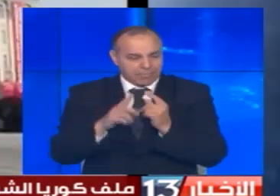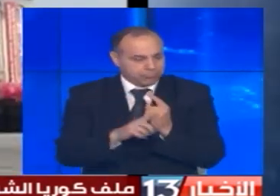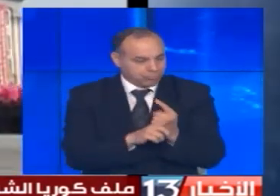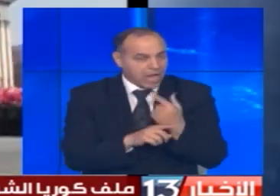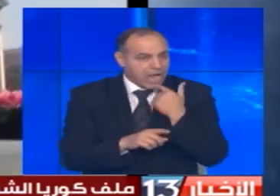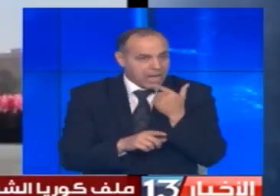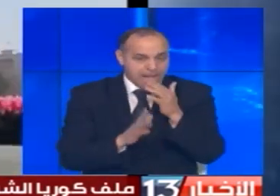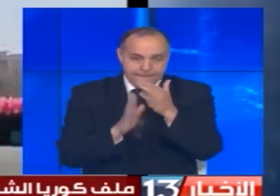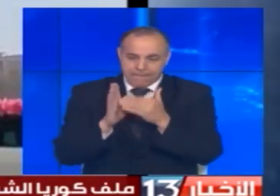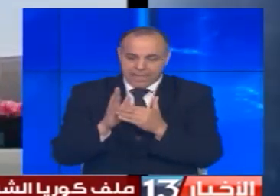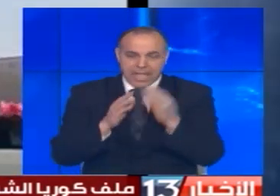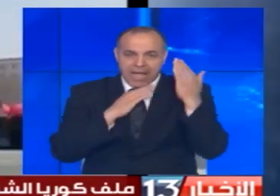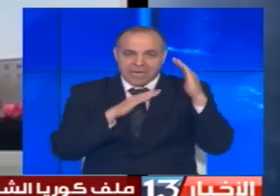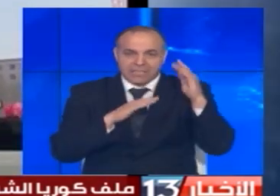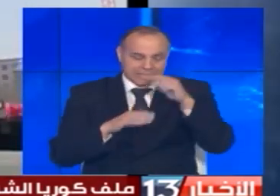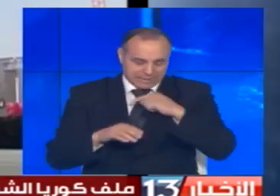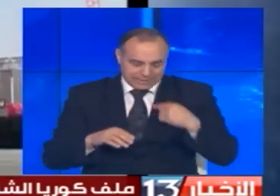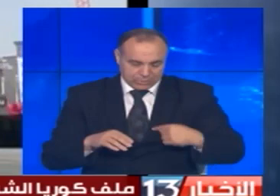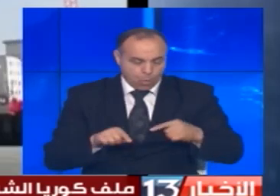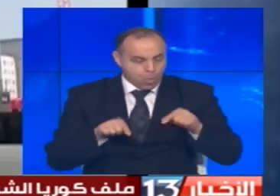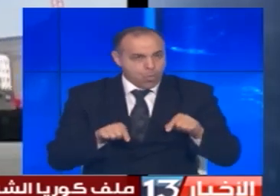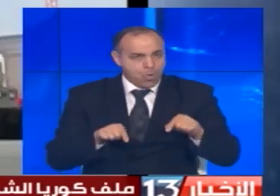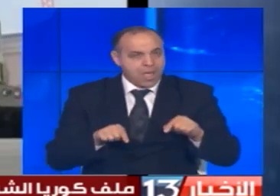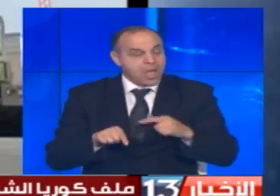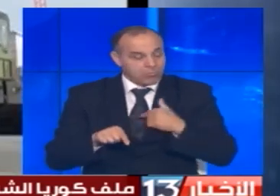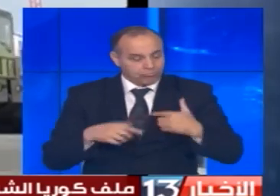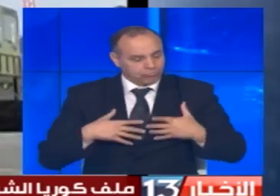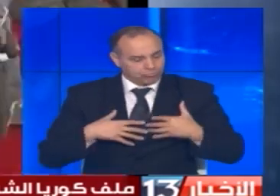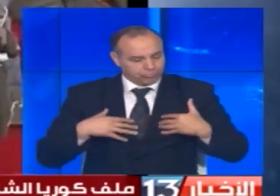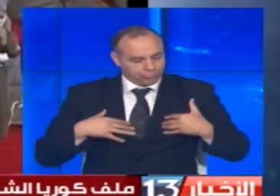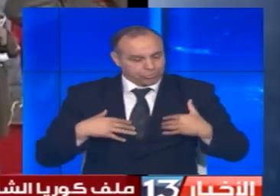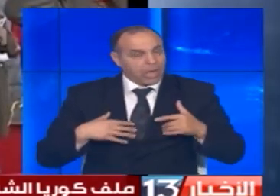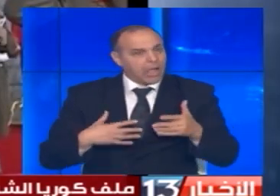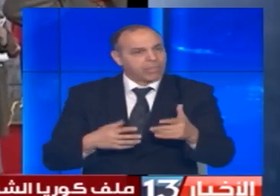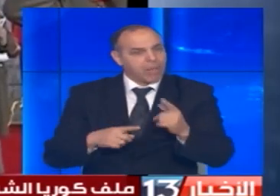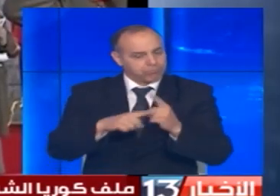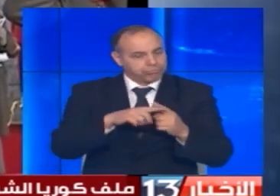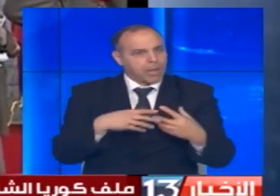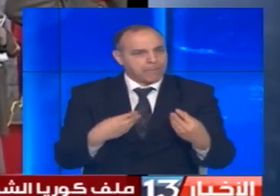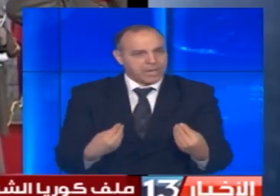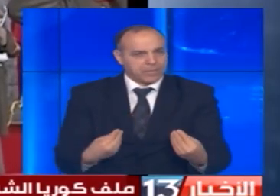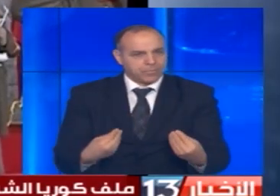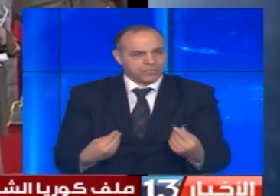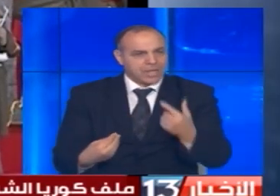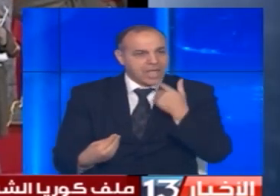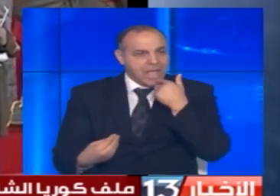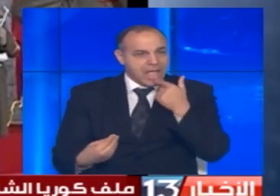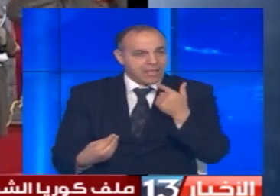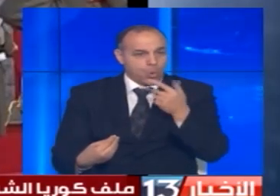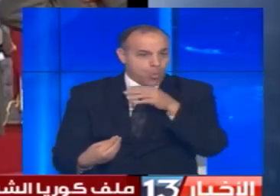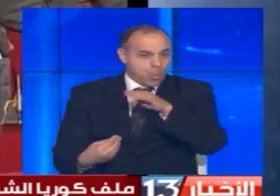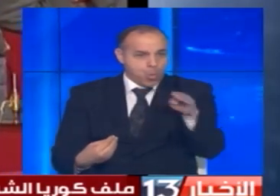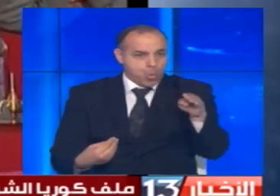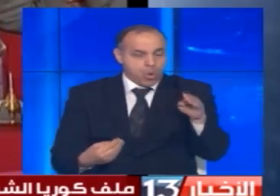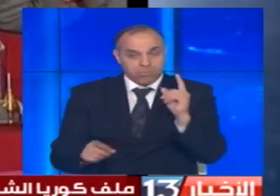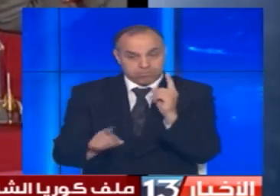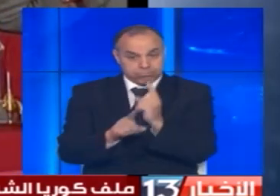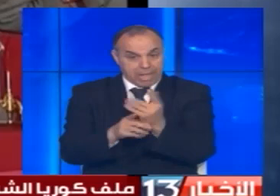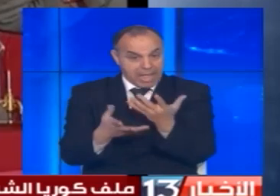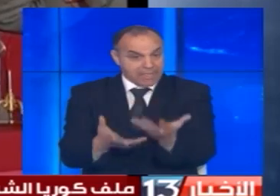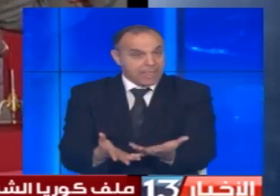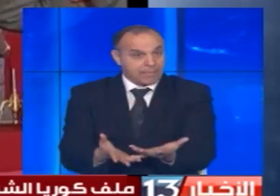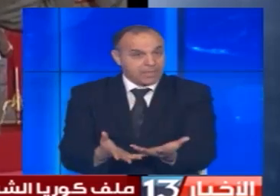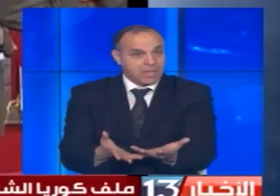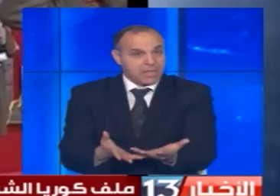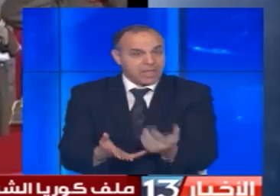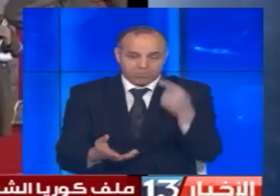قال بيان للخارجية الصينية اليوم أن بكين ترحب بالرسالة الإيجابية التي يبعثها هذا اللقاء،